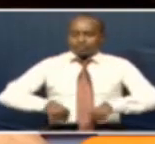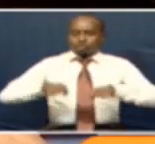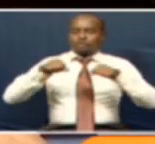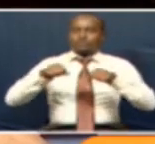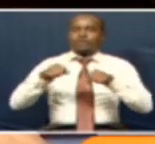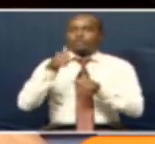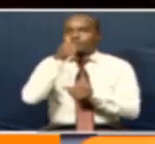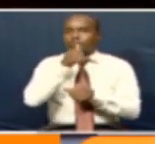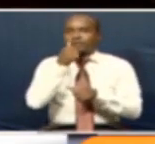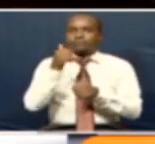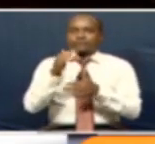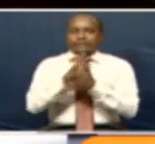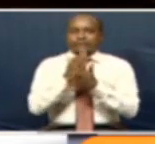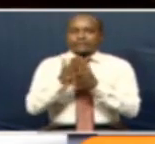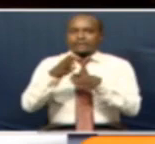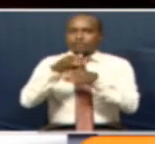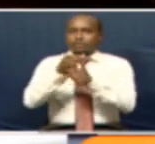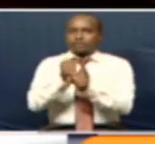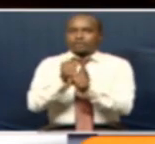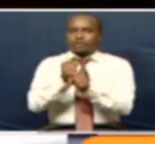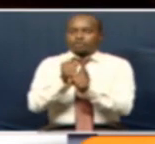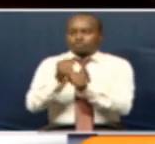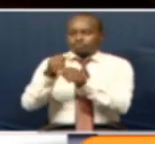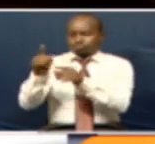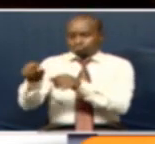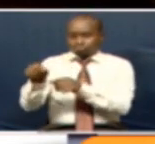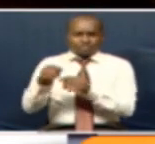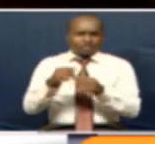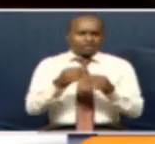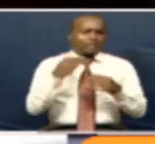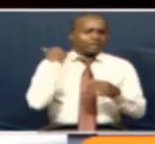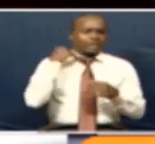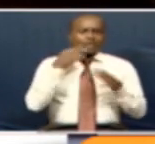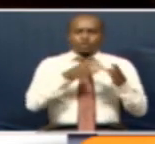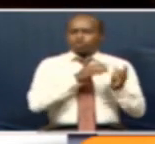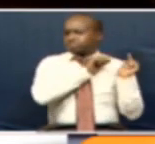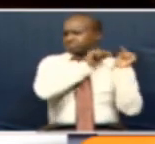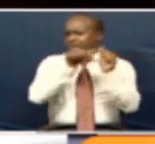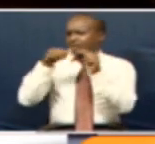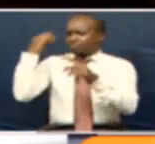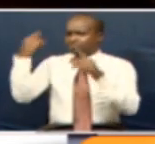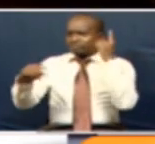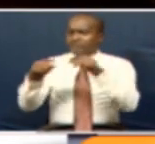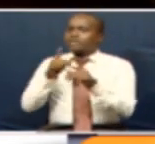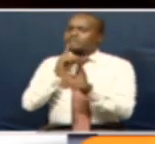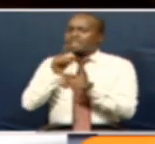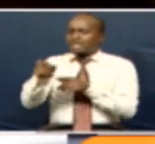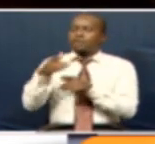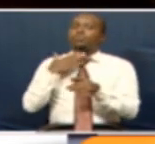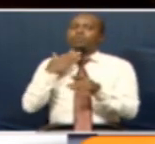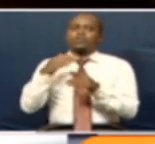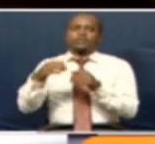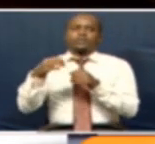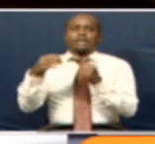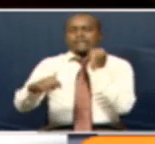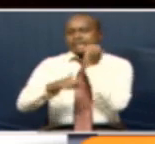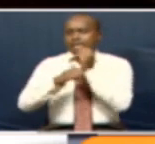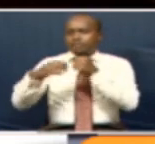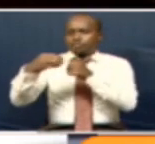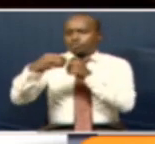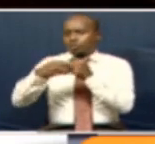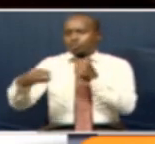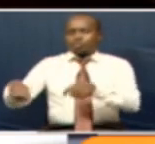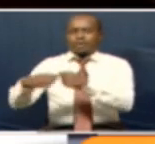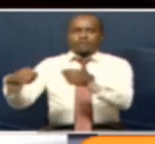ya wamiliki wa biashara kuvamiwa na wahuni waliomdai kwamba anataka kumchafulia jina gavana wa Nairobi Mike Mbuvi